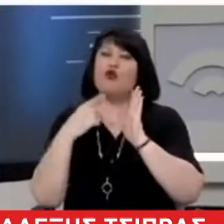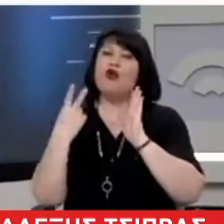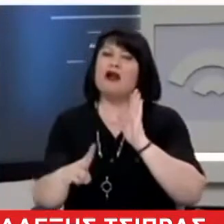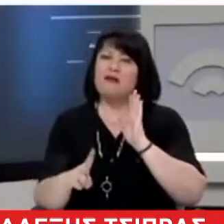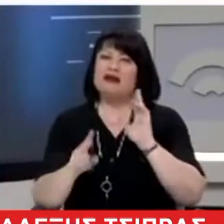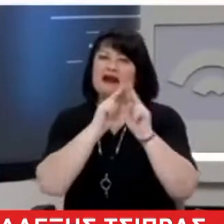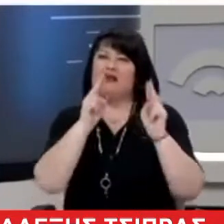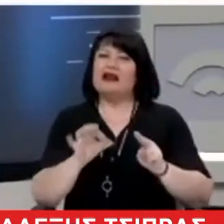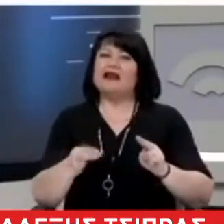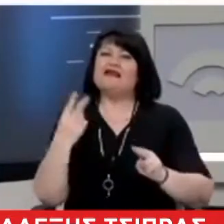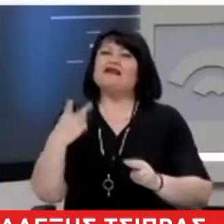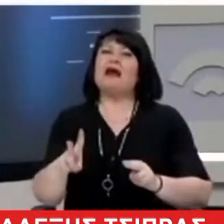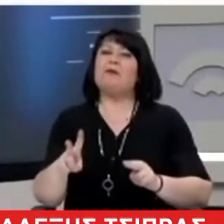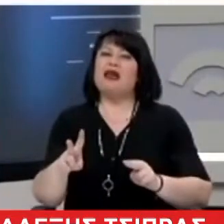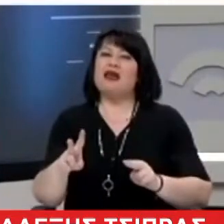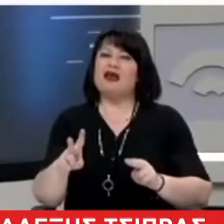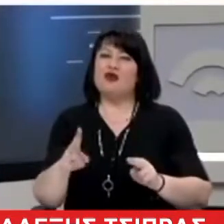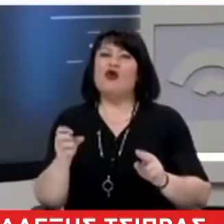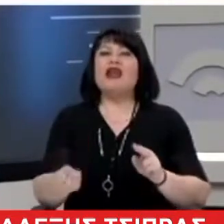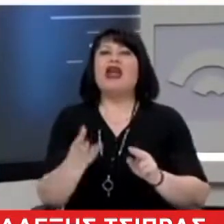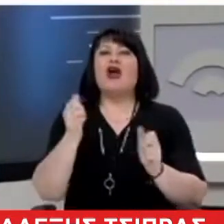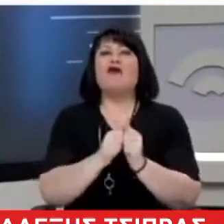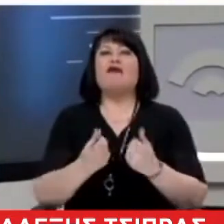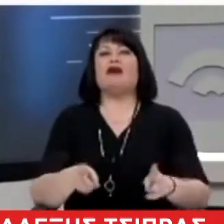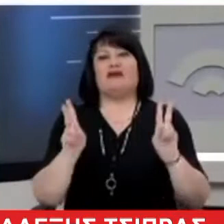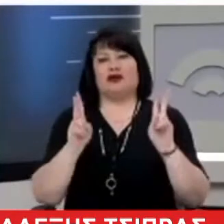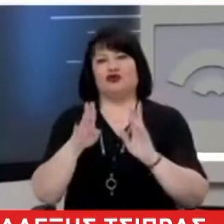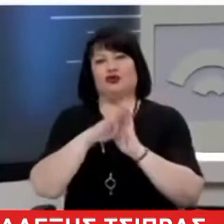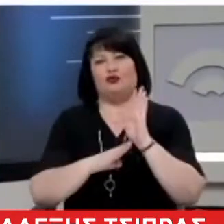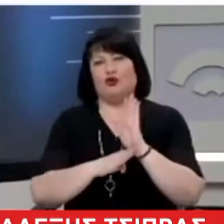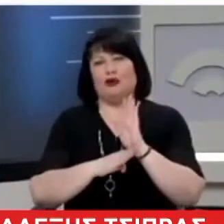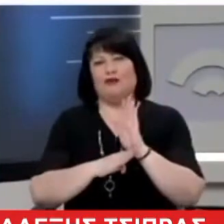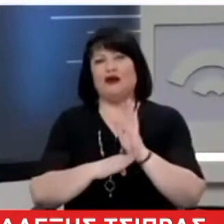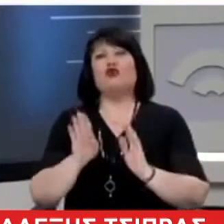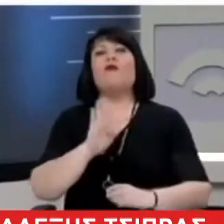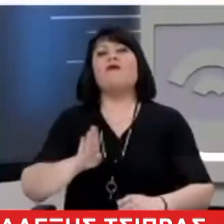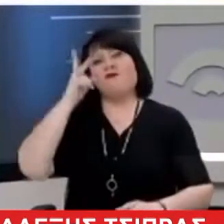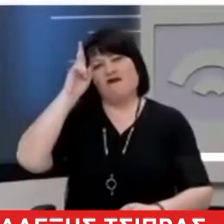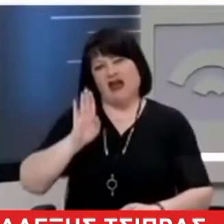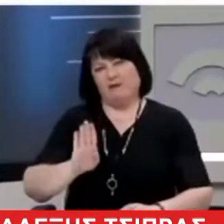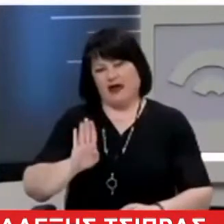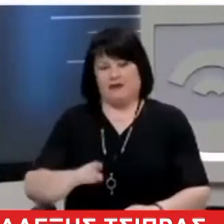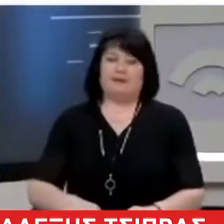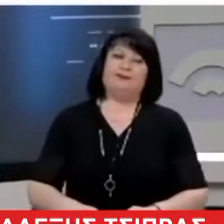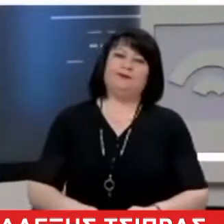του Διεθνούς Νομισματικού Ταμείου, με το πρόγραμμα του Νεοφιλελευθερισμού, με το πρόγραμμα του κυρίου Βέμπερ. Και